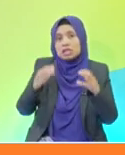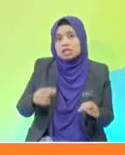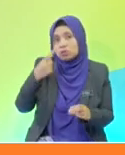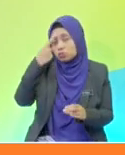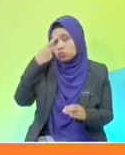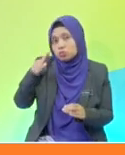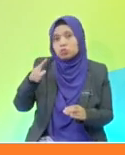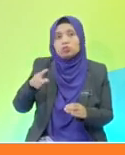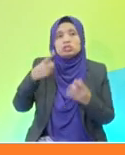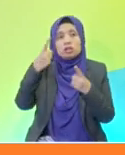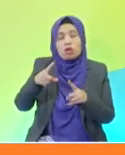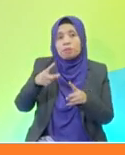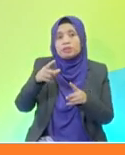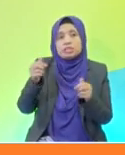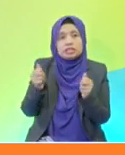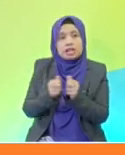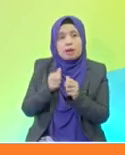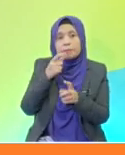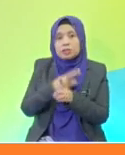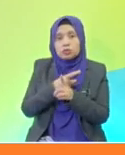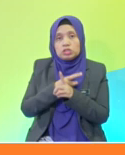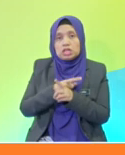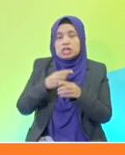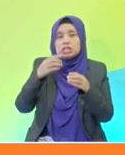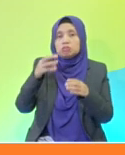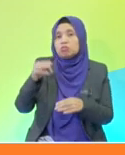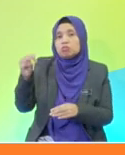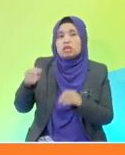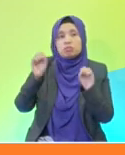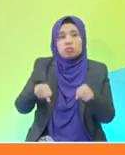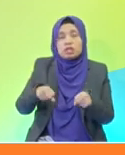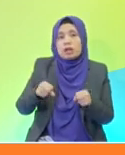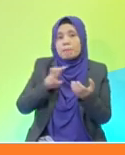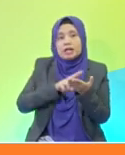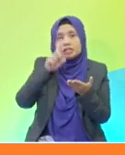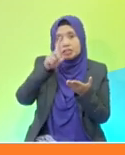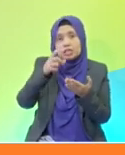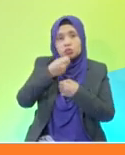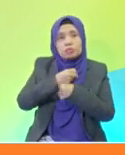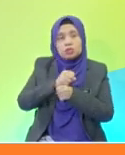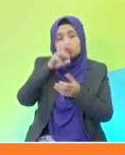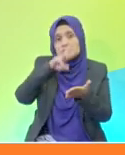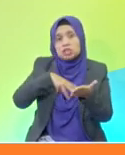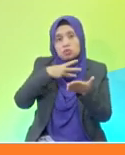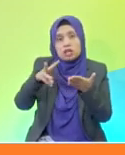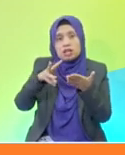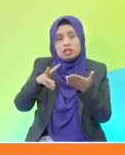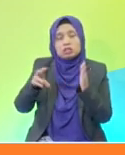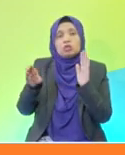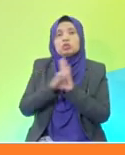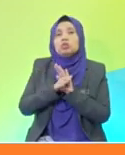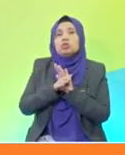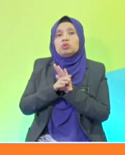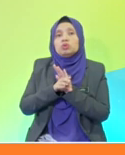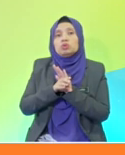dengan betul sebenarnya Calung boleh baca satu bentuk jadwal saja sebagai contoh calon tutuk